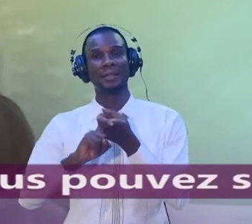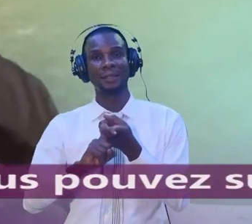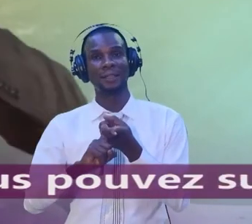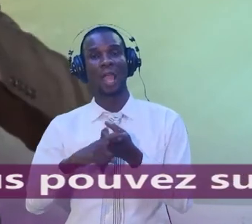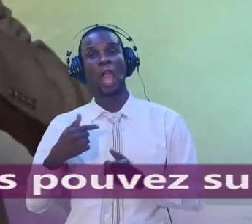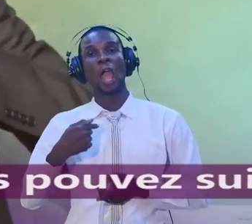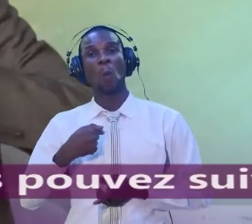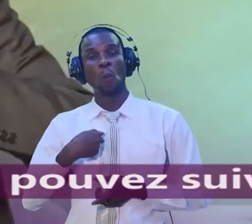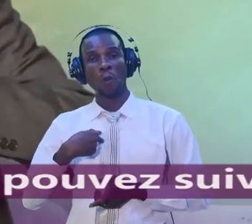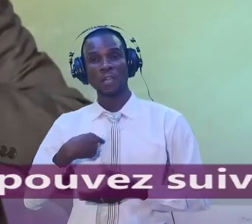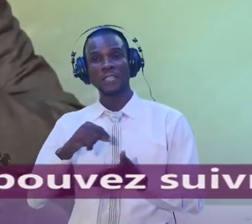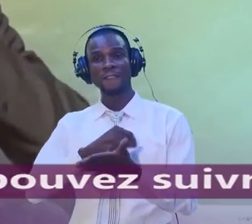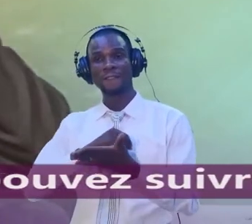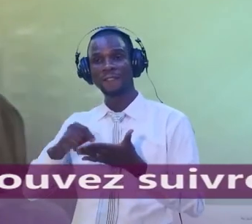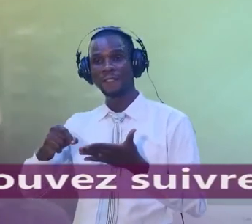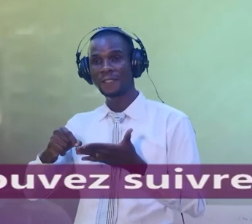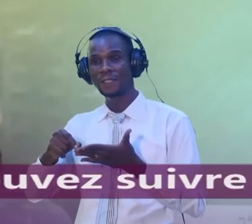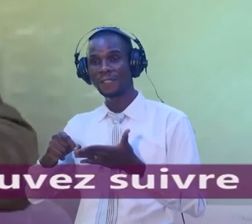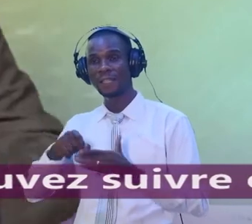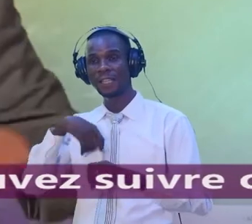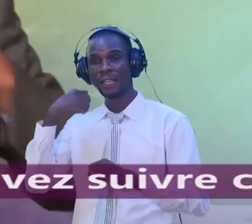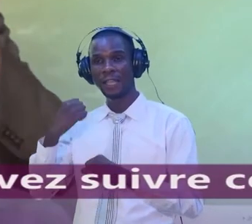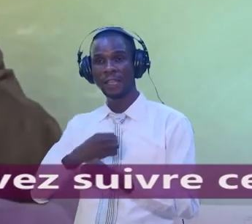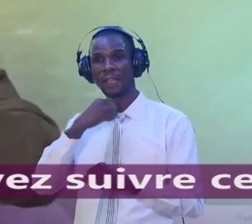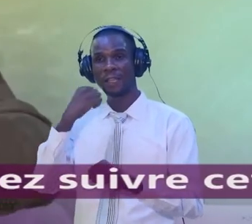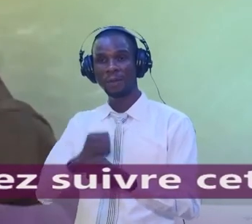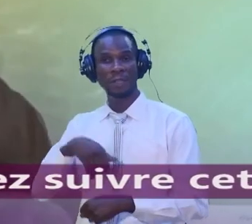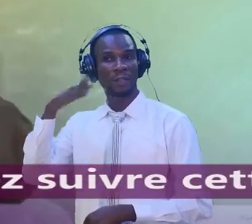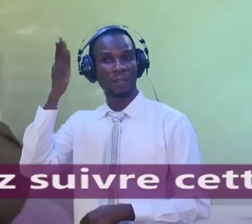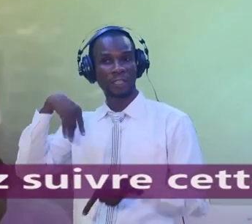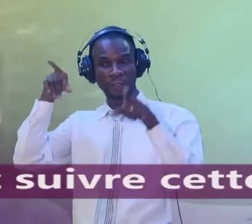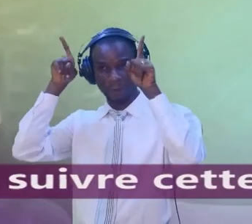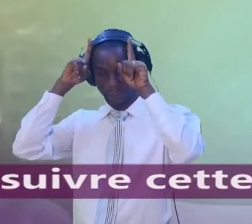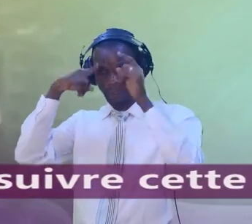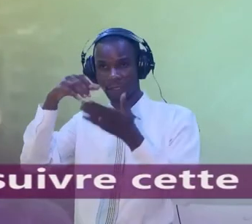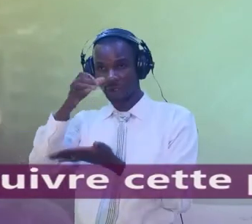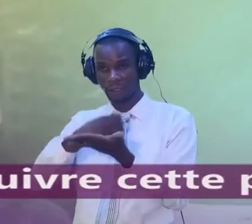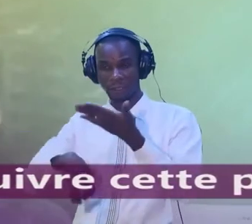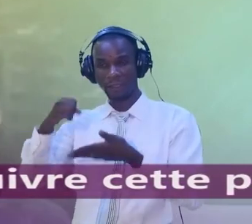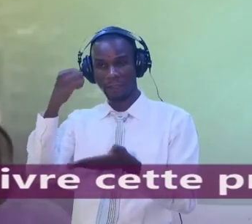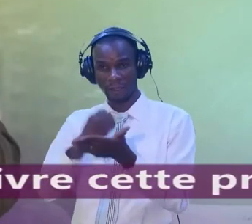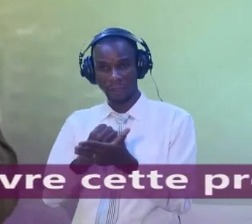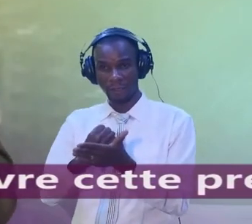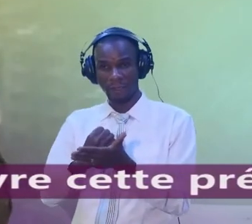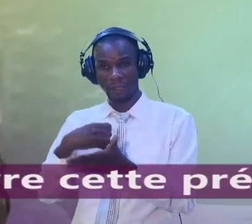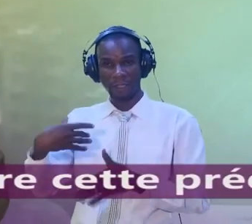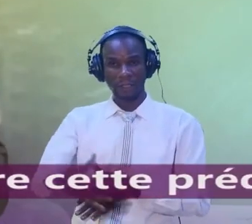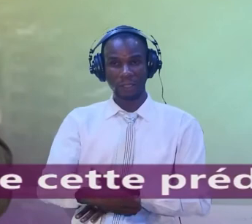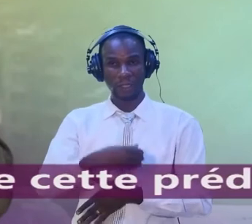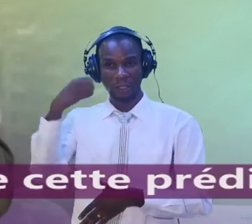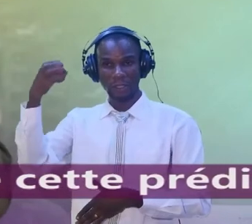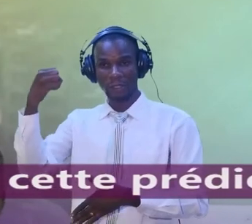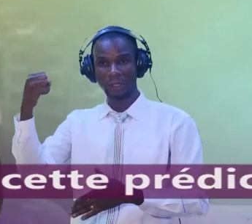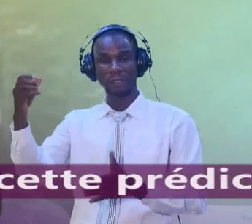Ndio maana ni lazima sana, rafiki zangu, muweze kuelewa kwamba hizi zoezi za